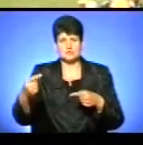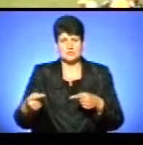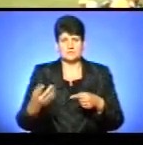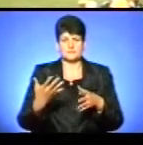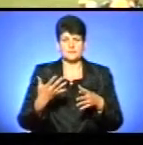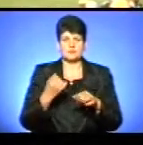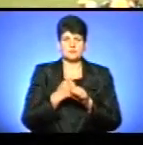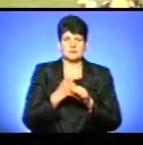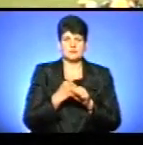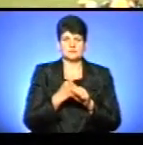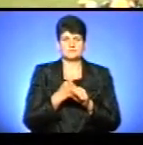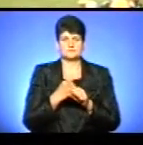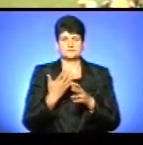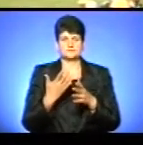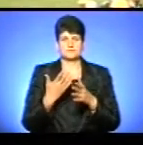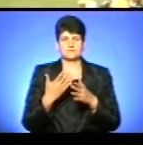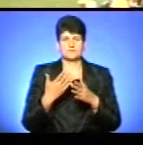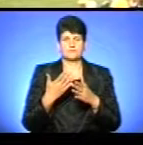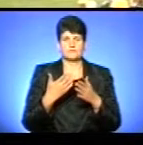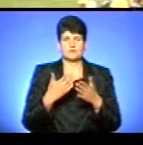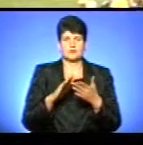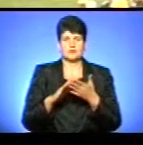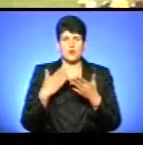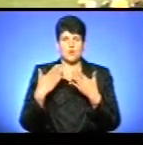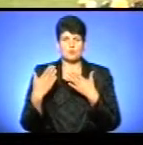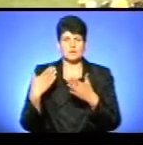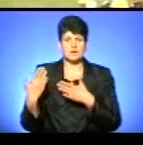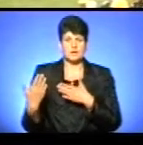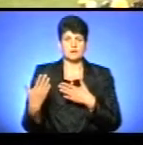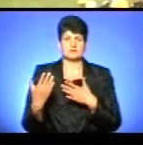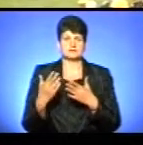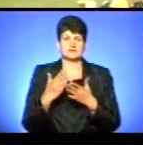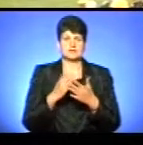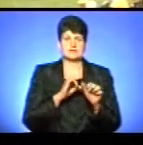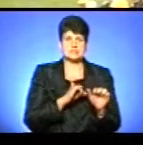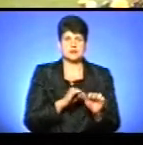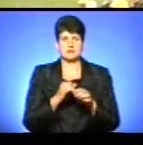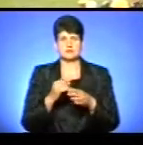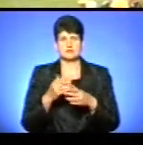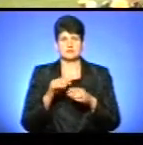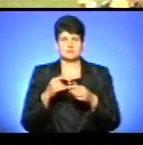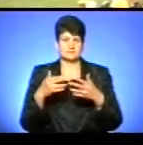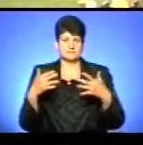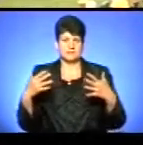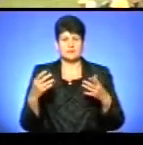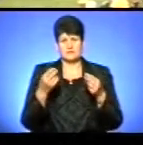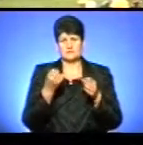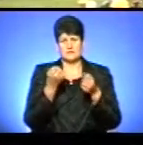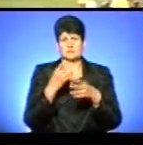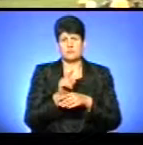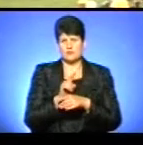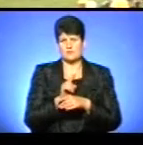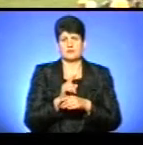комунікації, командних дій, гра в захисті, вихід захисту. Тобто такі стандартні речі, які робляться